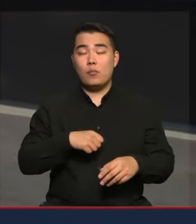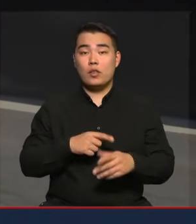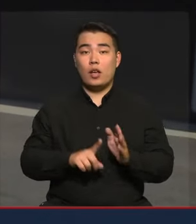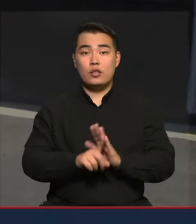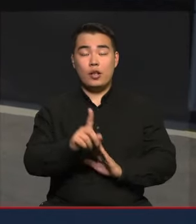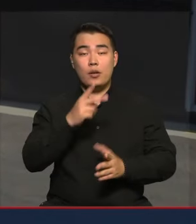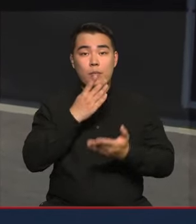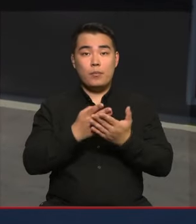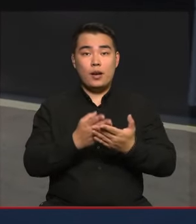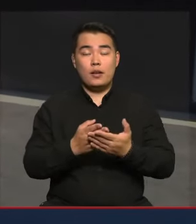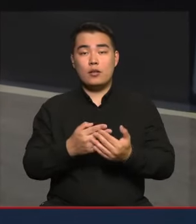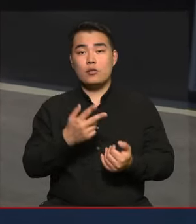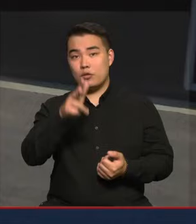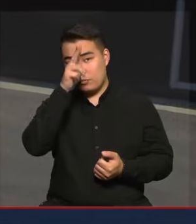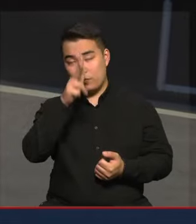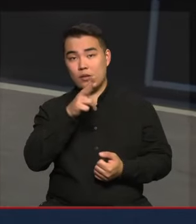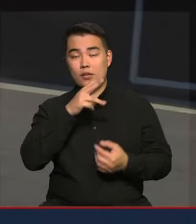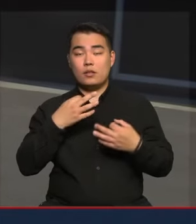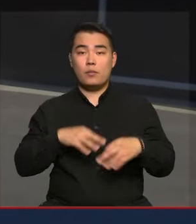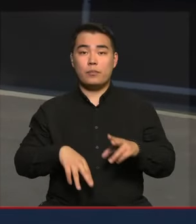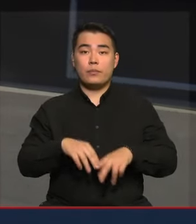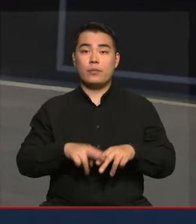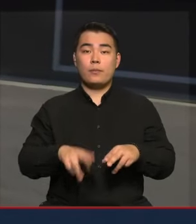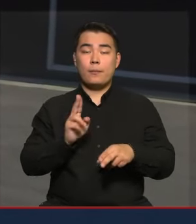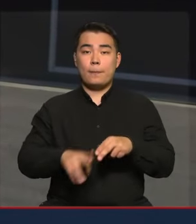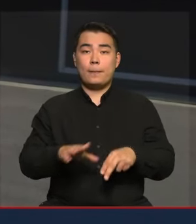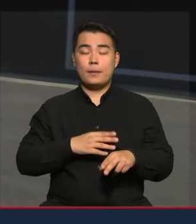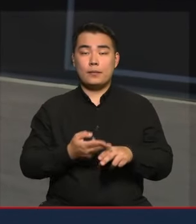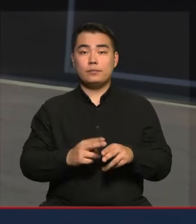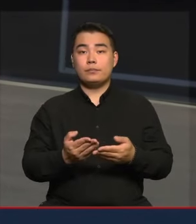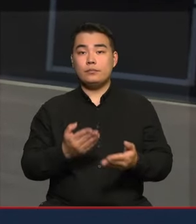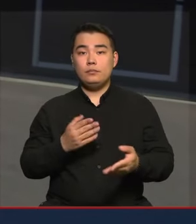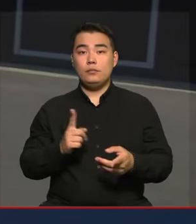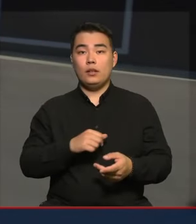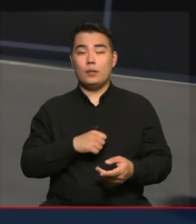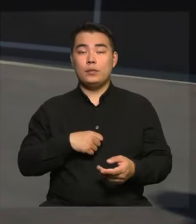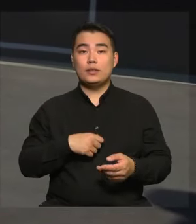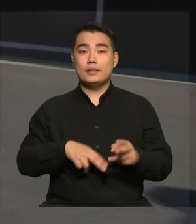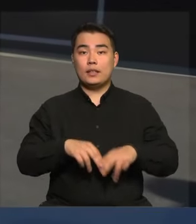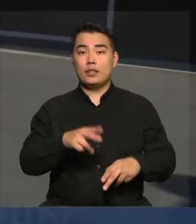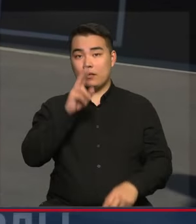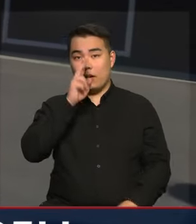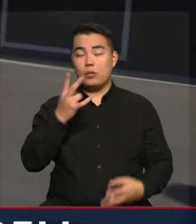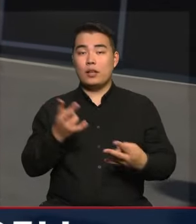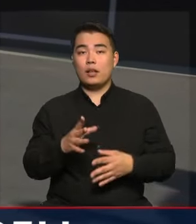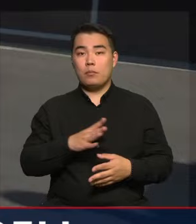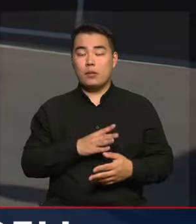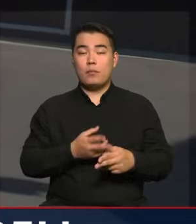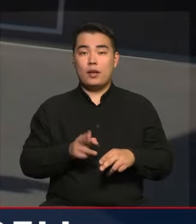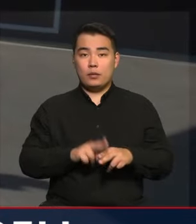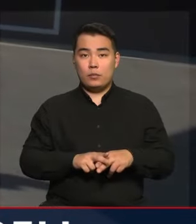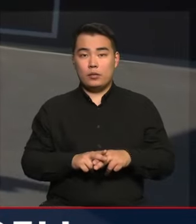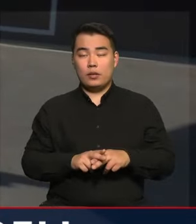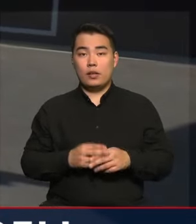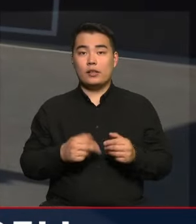Оның ерекшелігі не бәрі үш айдың ішінде салынған. Бұған дейін мұндай депоны салу үшін 2 жыл қажет болған.